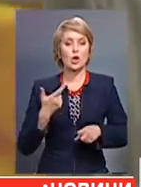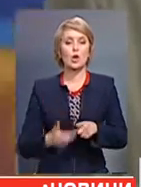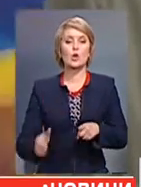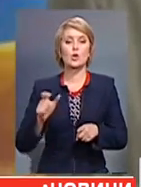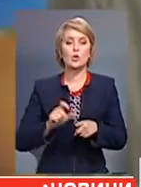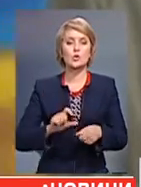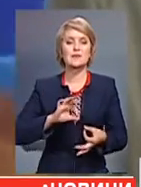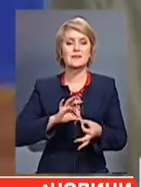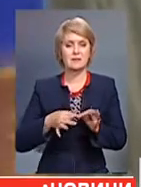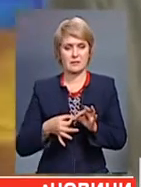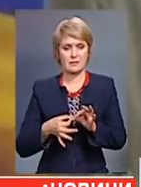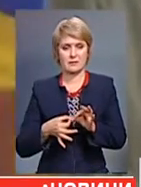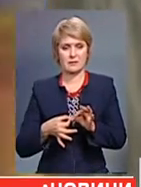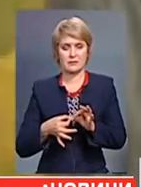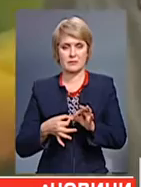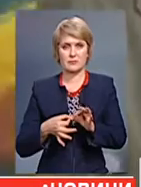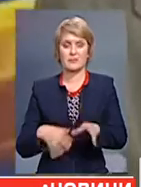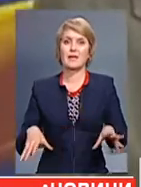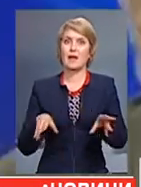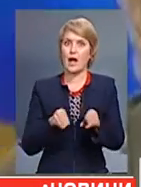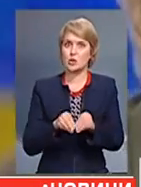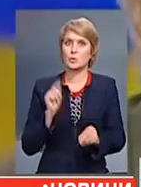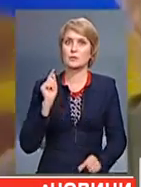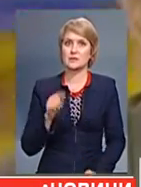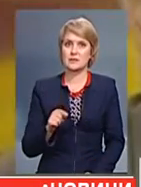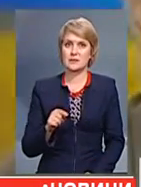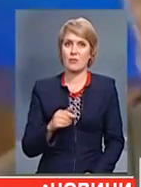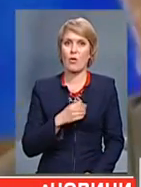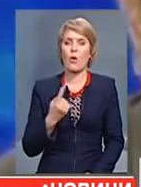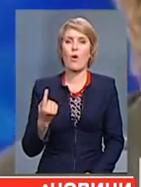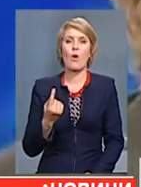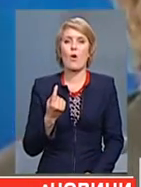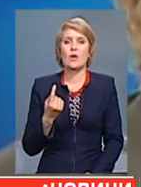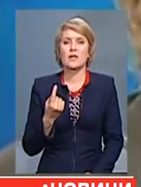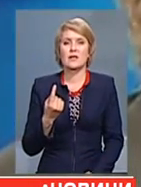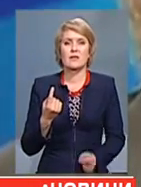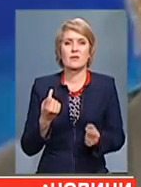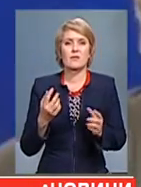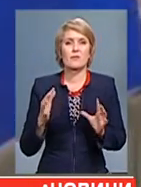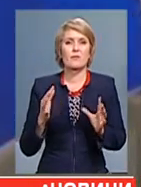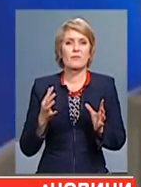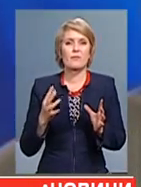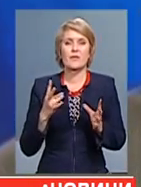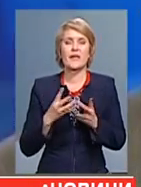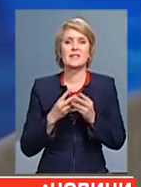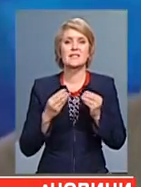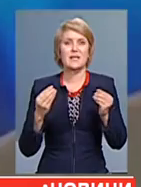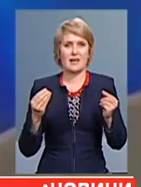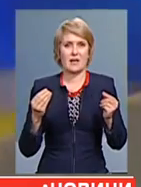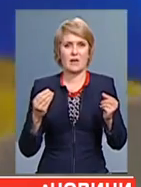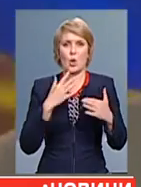дуже-дуже складне. І разом з тим, хоч би на один момент, не зникала любов